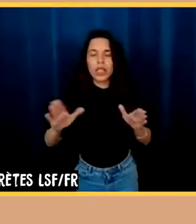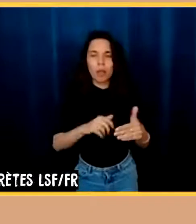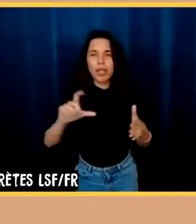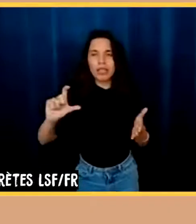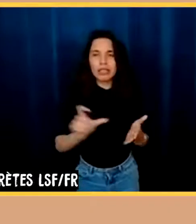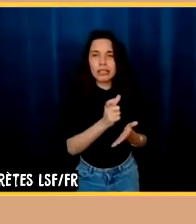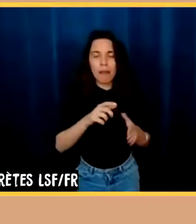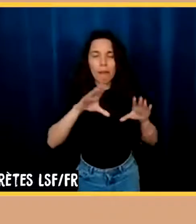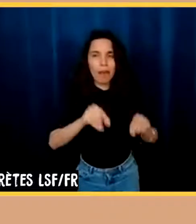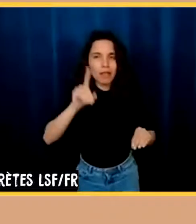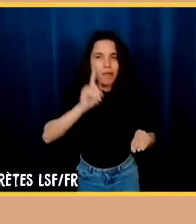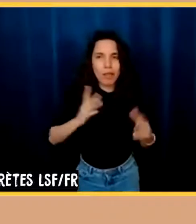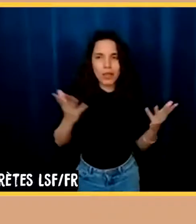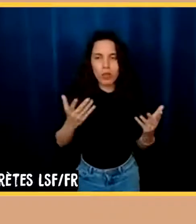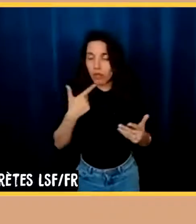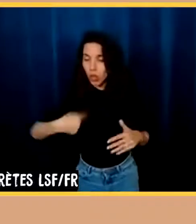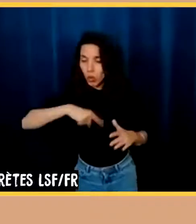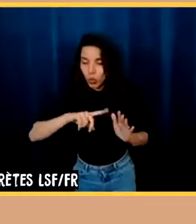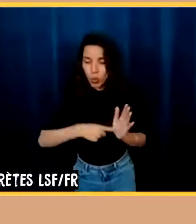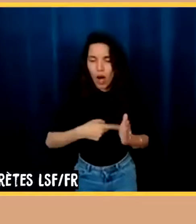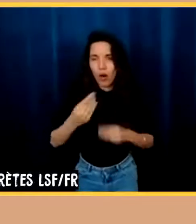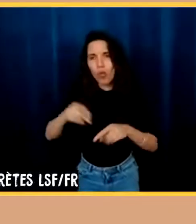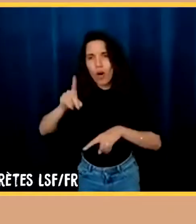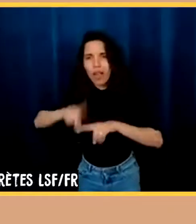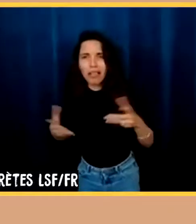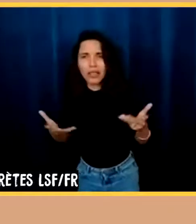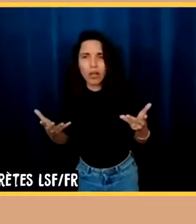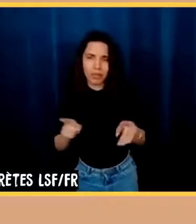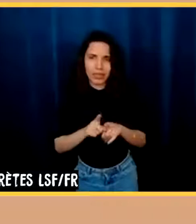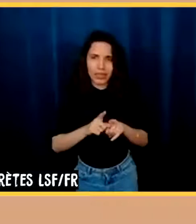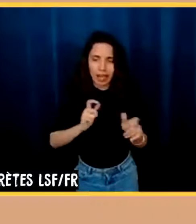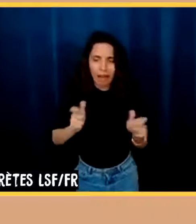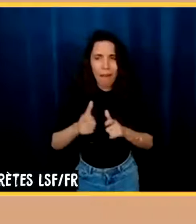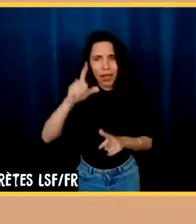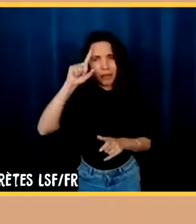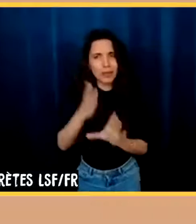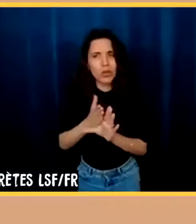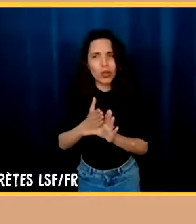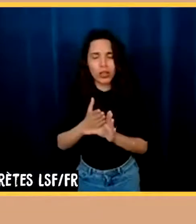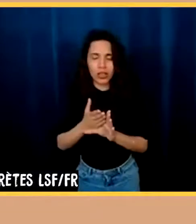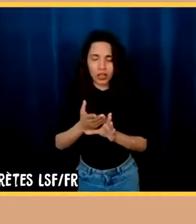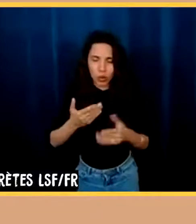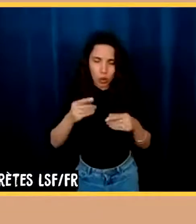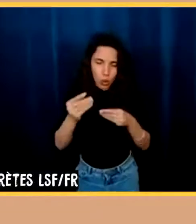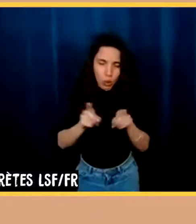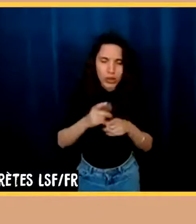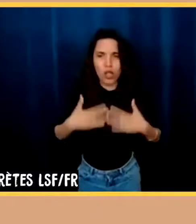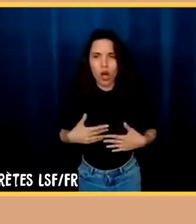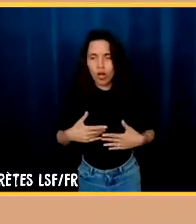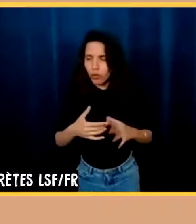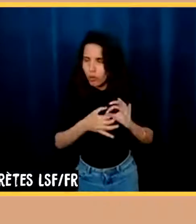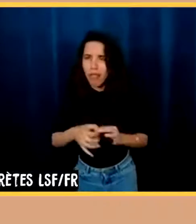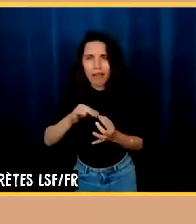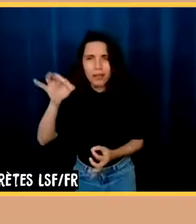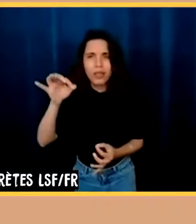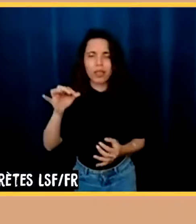qu'est-ce qu'on a le droit de faire et qu'est-ce qu'on n'a pas le droit de faire. Mais au-delà de ça, il y a aussi un impact psychologique sur nous, sur nos corps, sur notre rapport au spirituel. Moi, depuis la